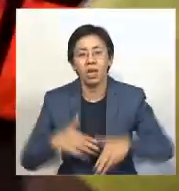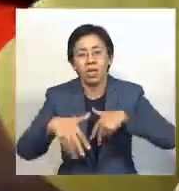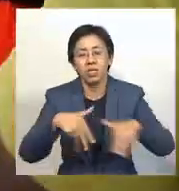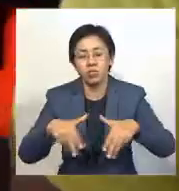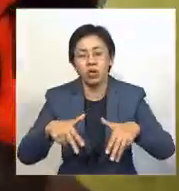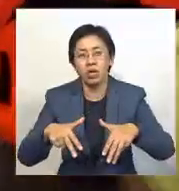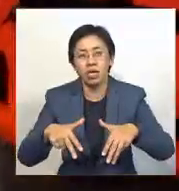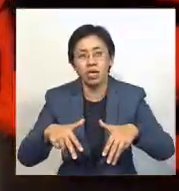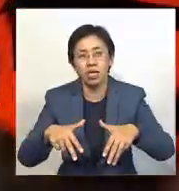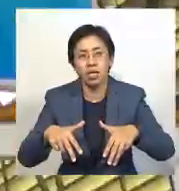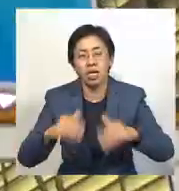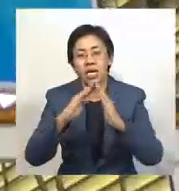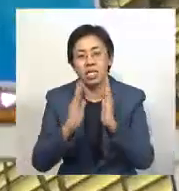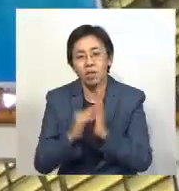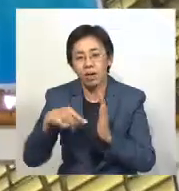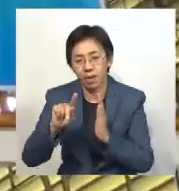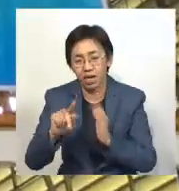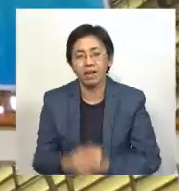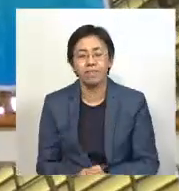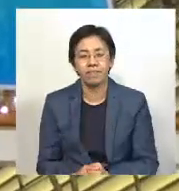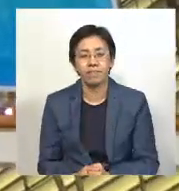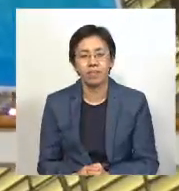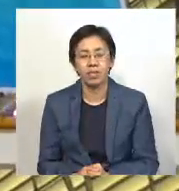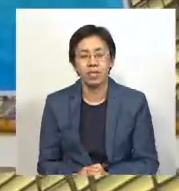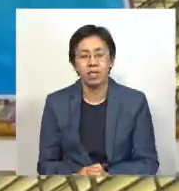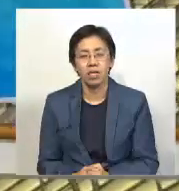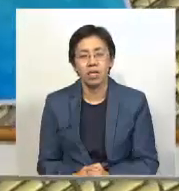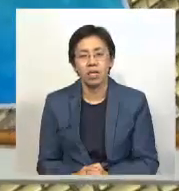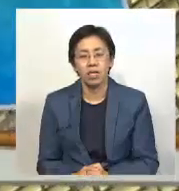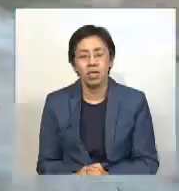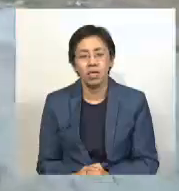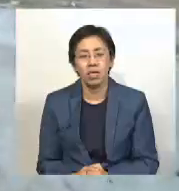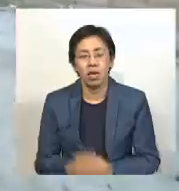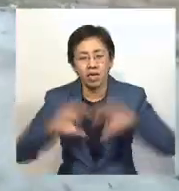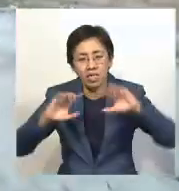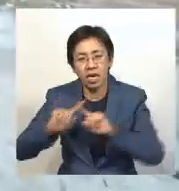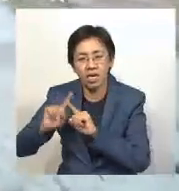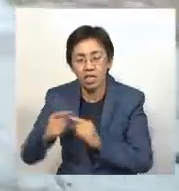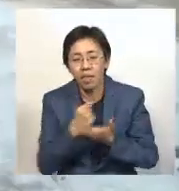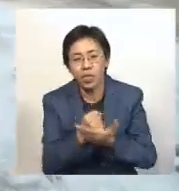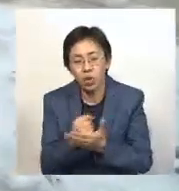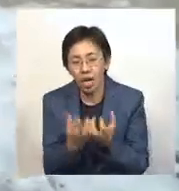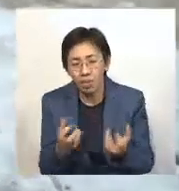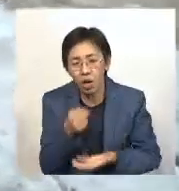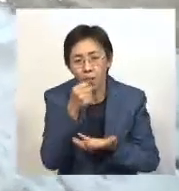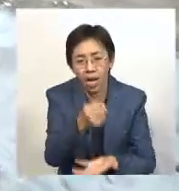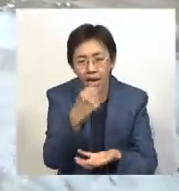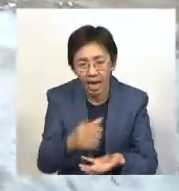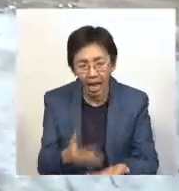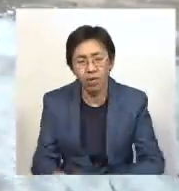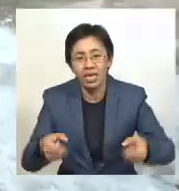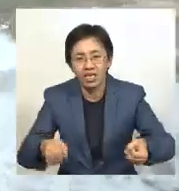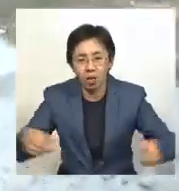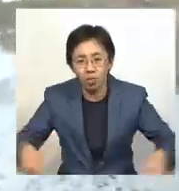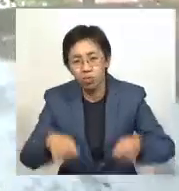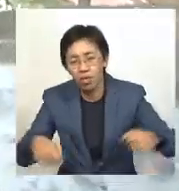ที่วัดปิกะการามค่ะซึ่งการช่วยเหลือครั้งนี้นอกจากนำสิ่งของต่างๆไปให้แล้วยังมีการตั้งโรงครั